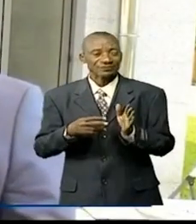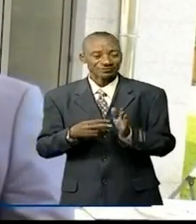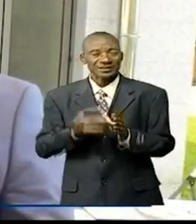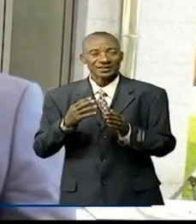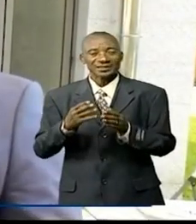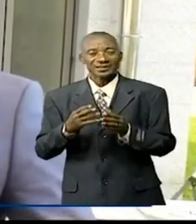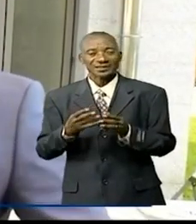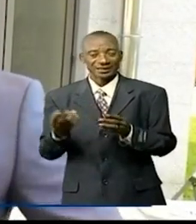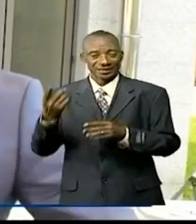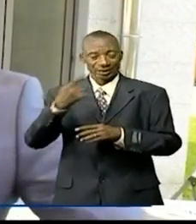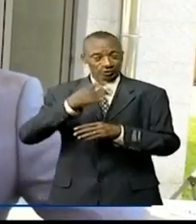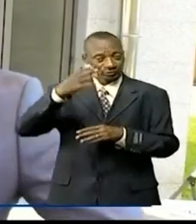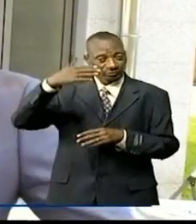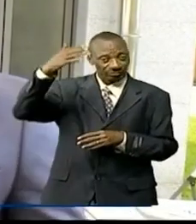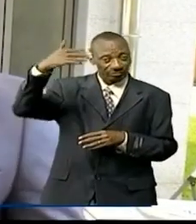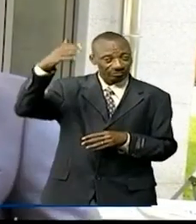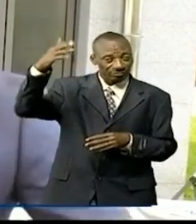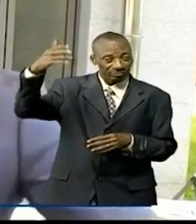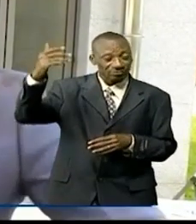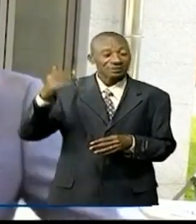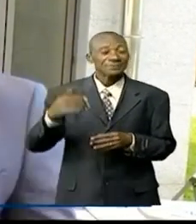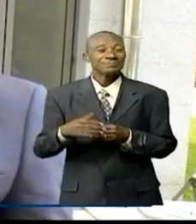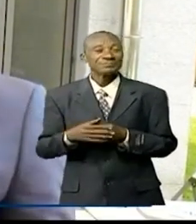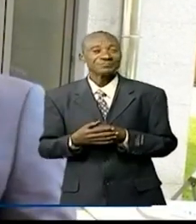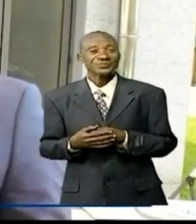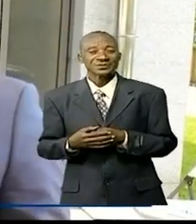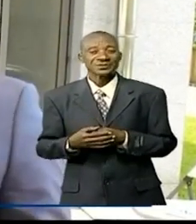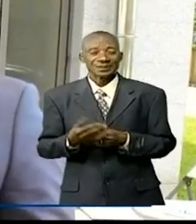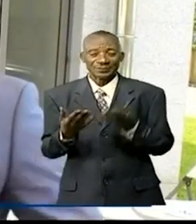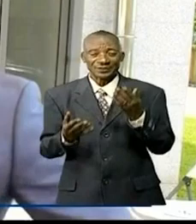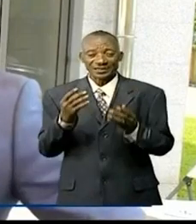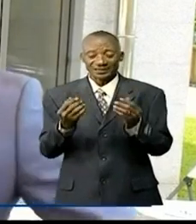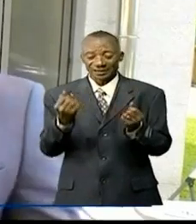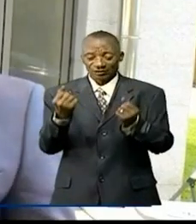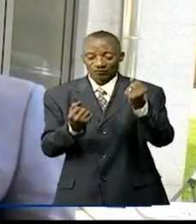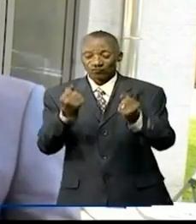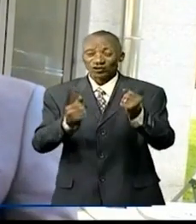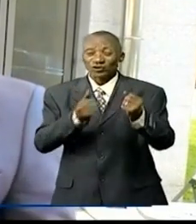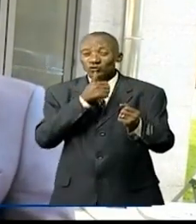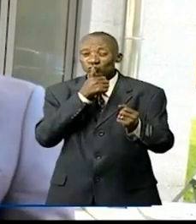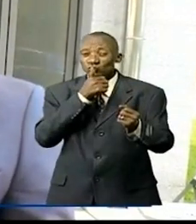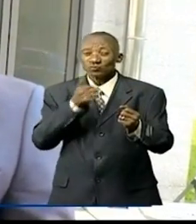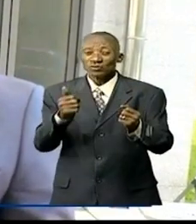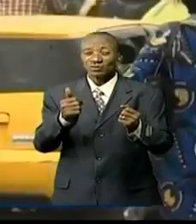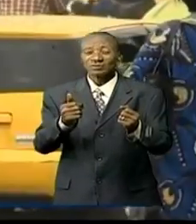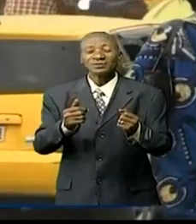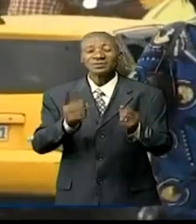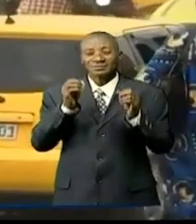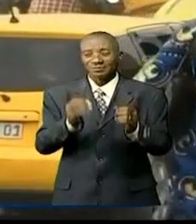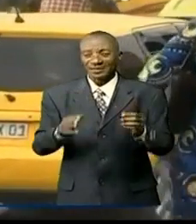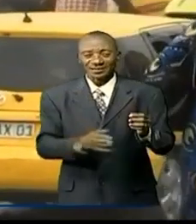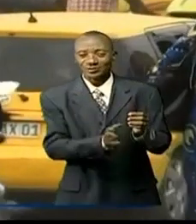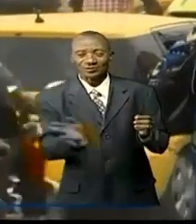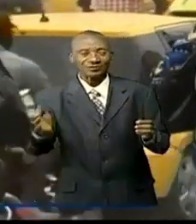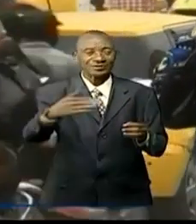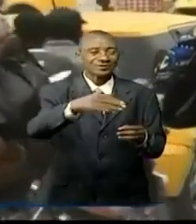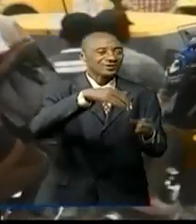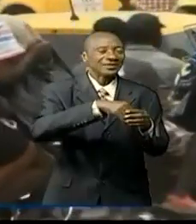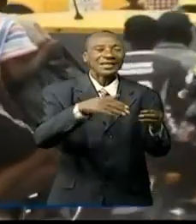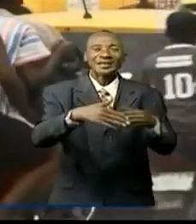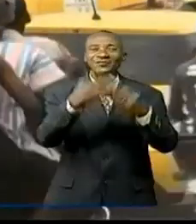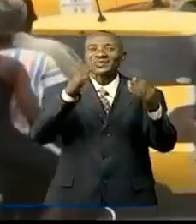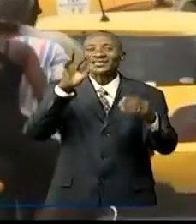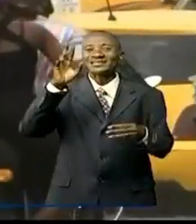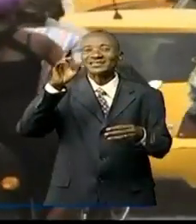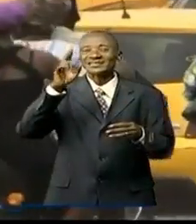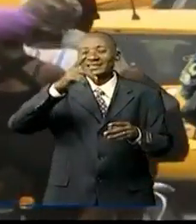venir, même si vous avez la plus belle voiture du monde, vous ne pourrez plus circuler dans la ville de Kinshasa. Une gestion efficace du trafic pour